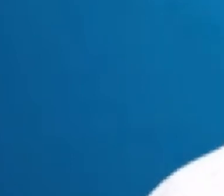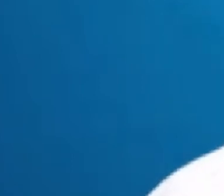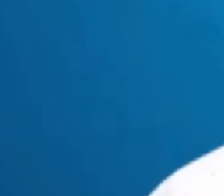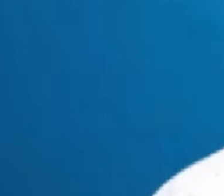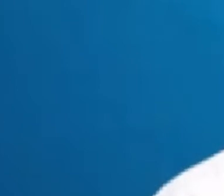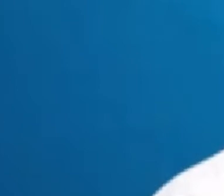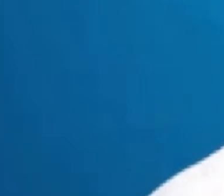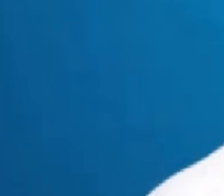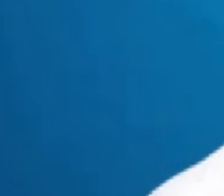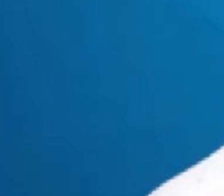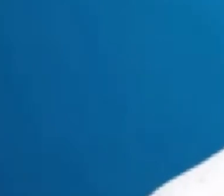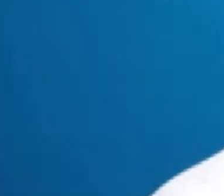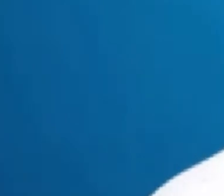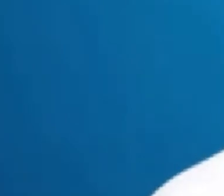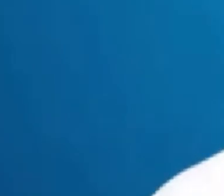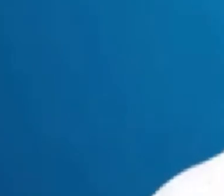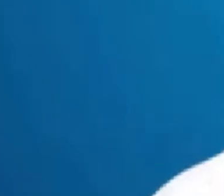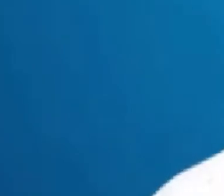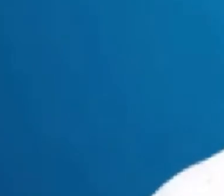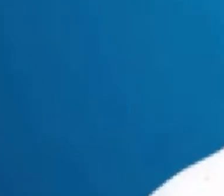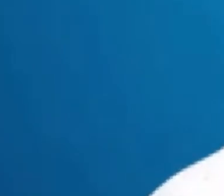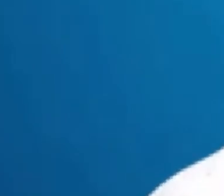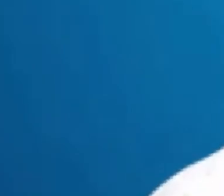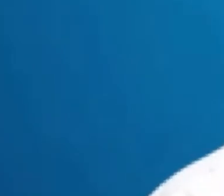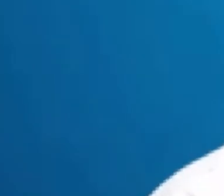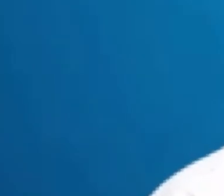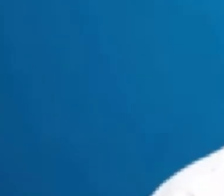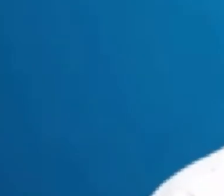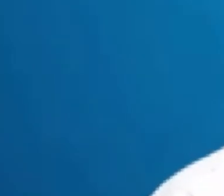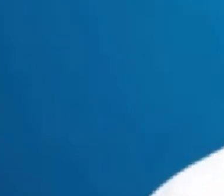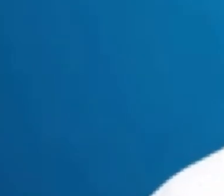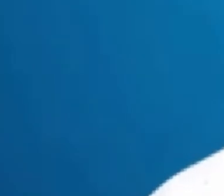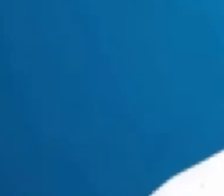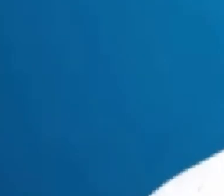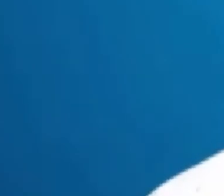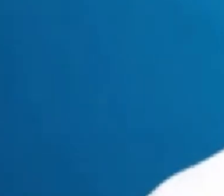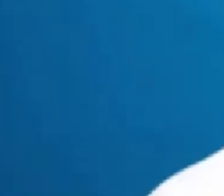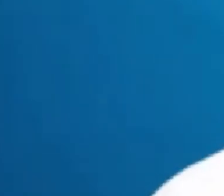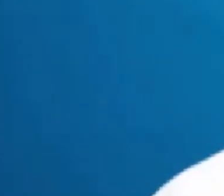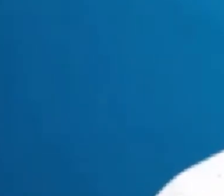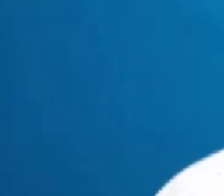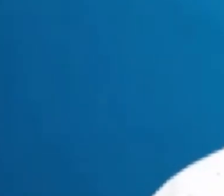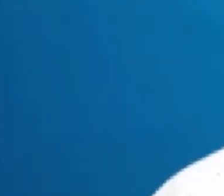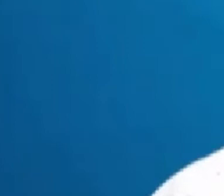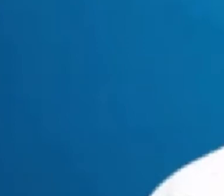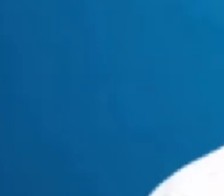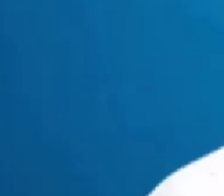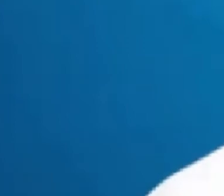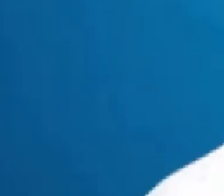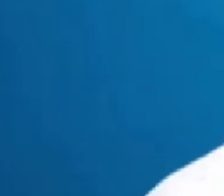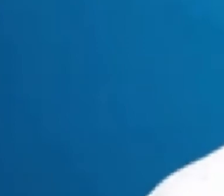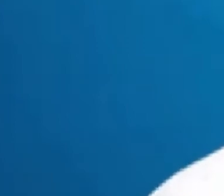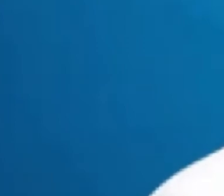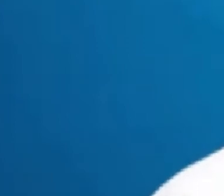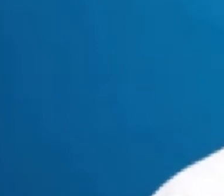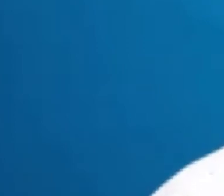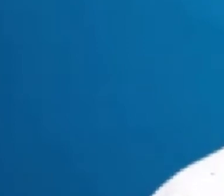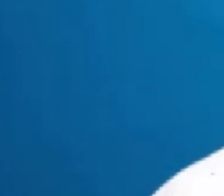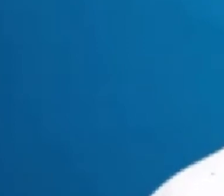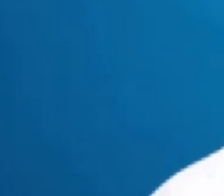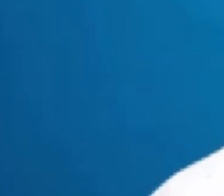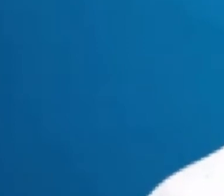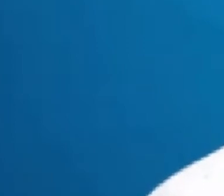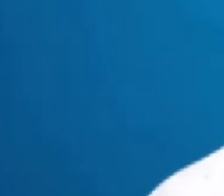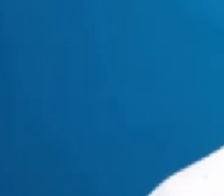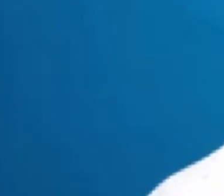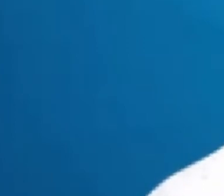tetapi kesehatan yang mereka dapatkan tidak maksimal mungkin pada malam ini kita akan mempelajari